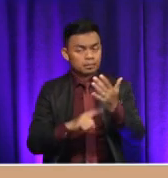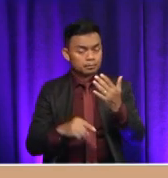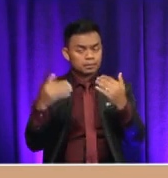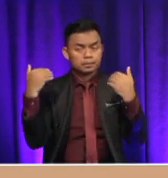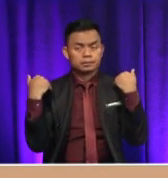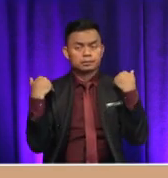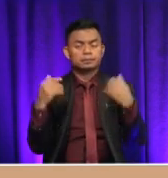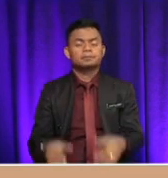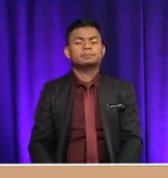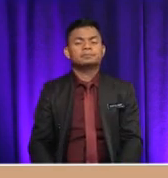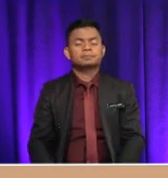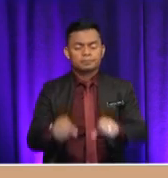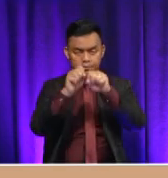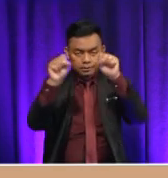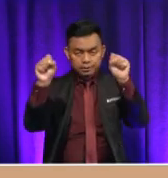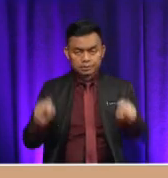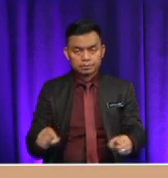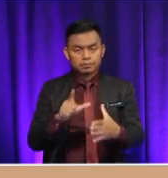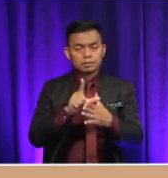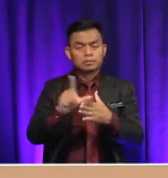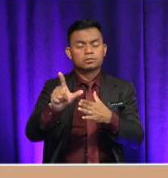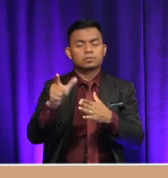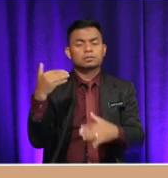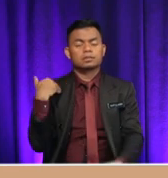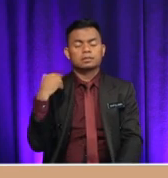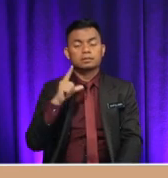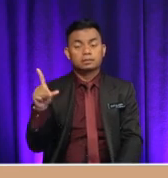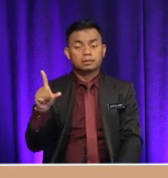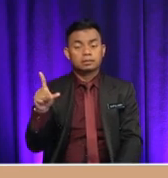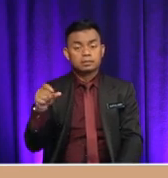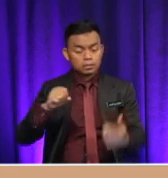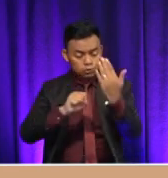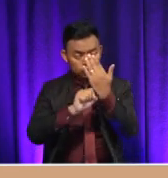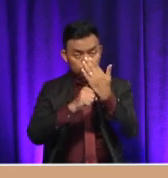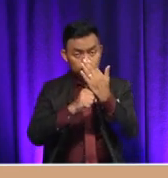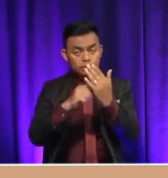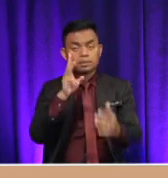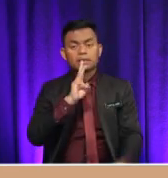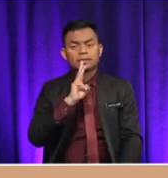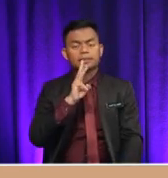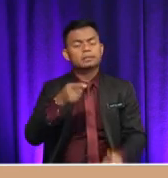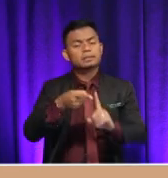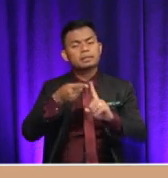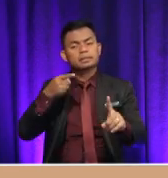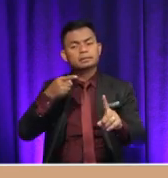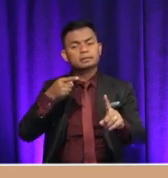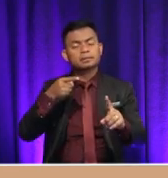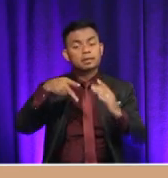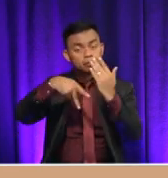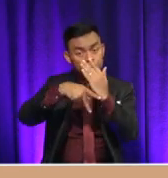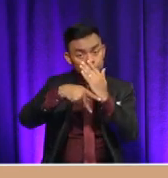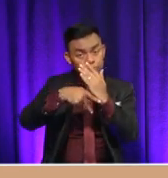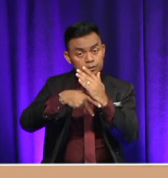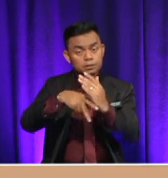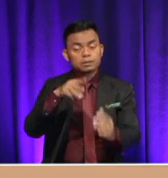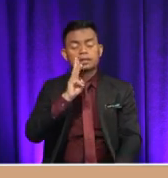sistem langsung elah sumber air daripada Puncak air utama tanpa melalui tangki terlebih dahulu